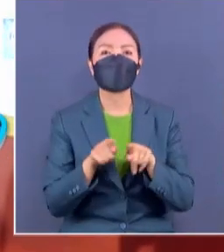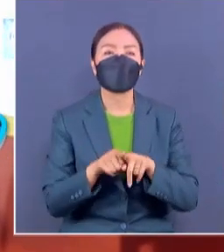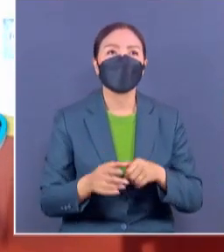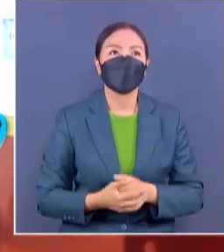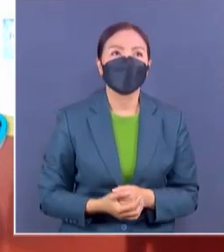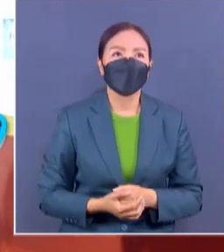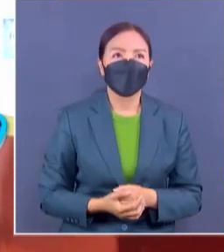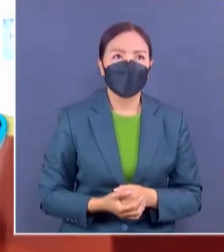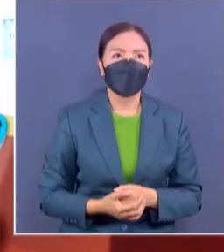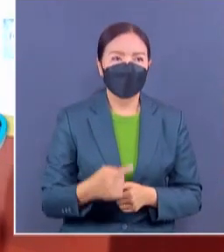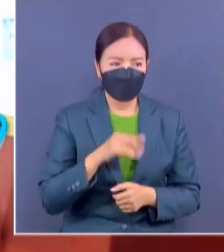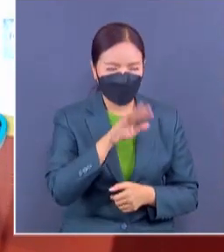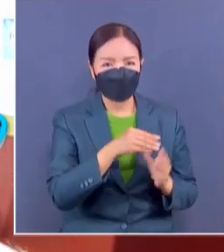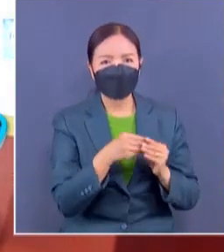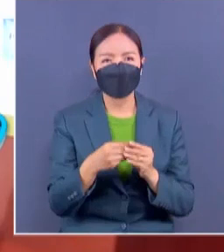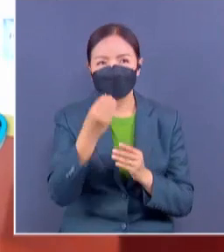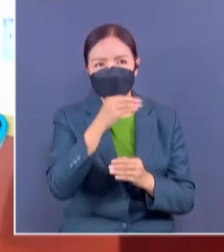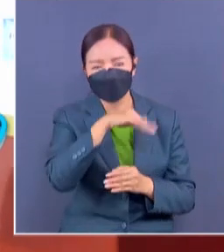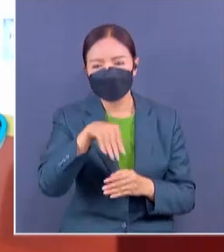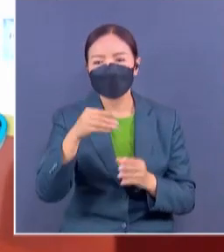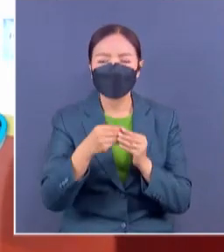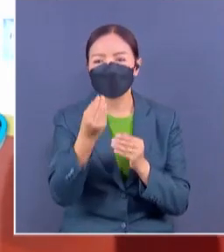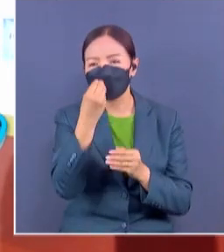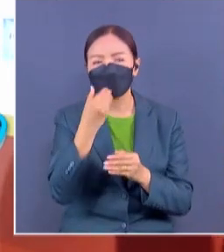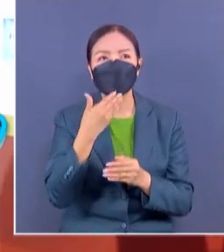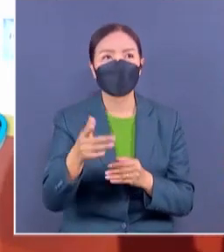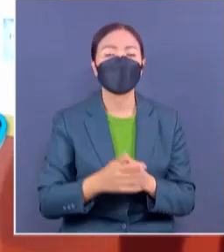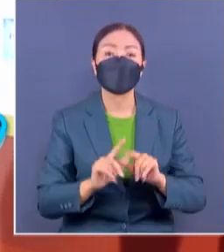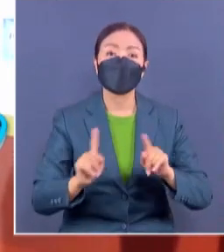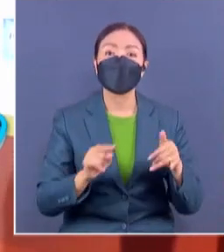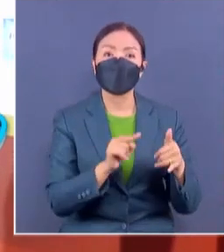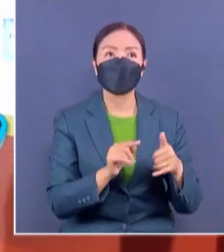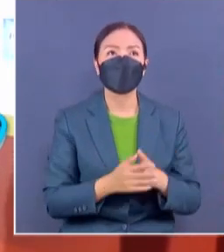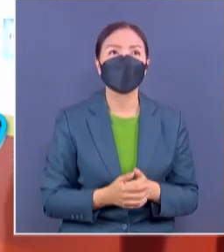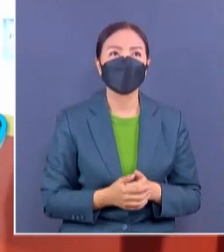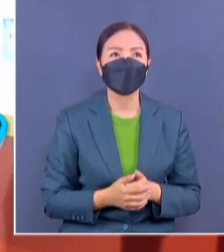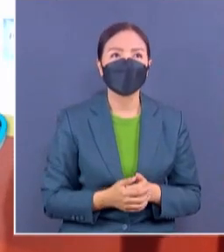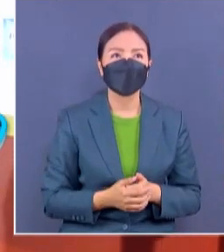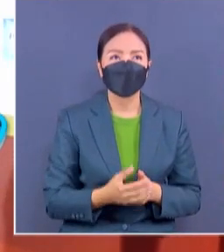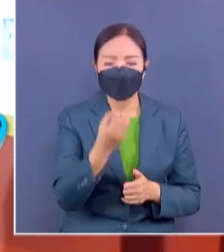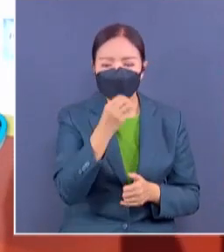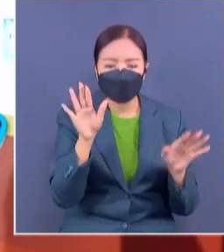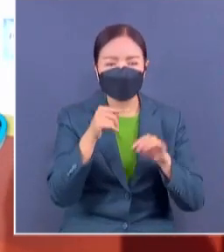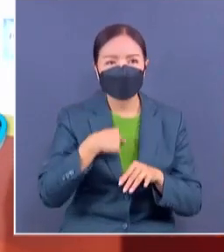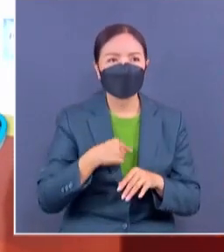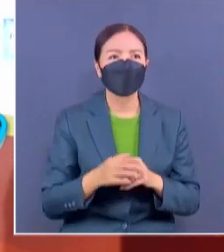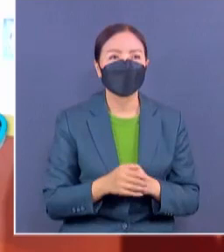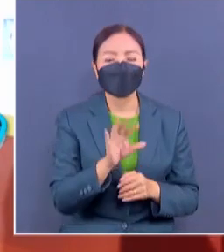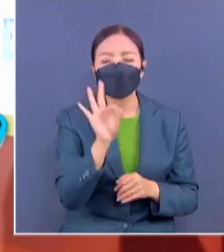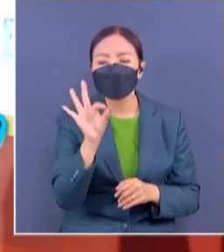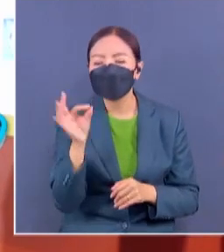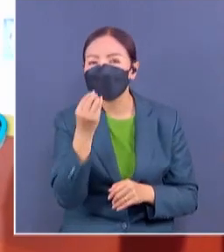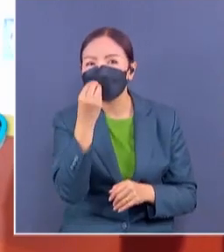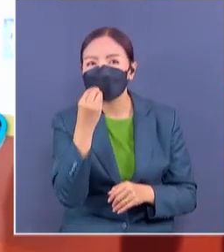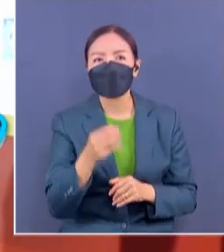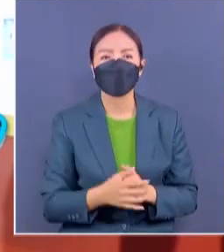มั ้ยครับผมว่าตัวพากินเลยผมก็จะชวนไปกินนู่นกินนี่ตลอดอะไรเงี้ยแต่เขาก็จะชอบกินนะเขากินอะไรคล้ายๆผมเนี่ยแต่ว่าเขาจะกินเลือกกิน